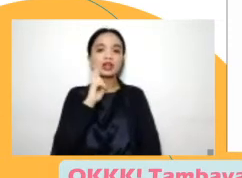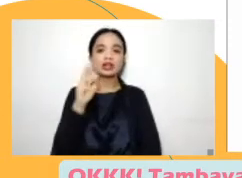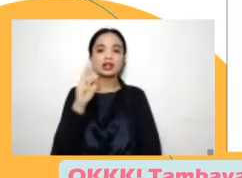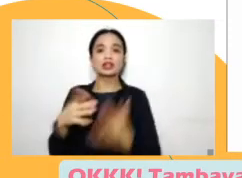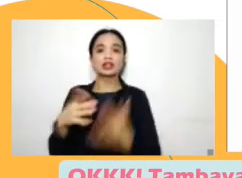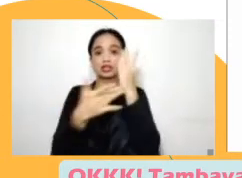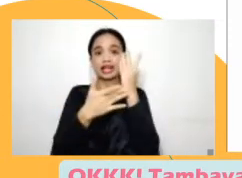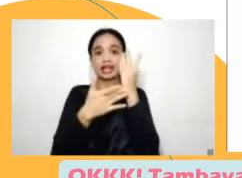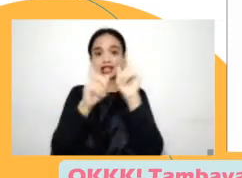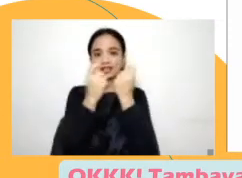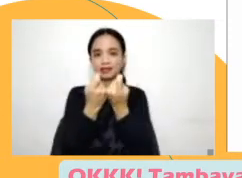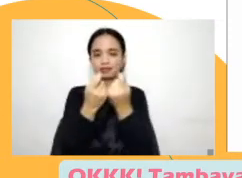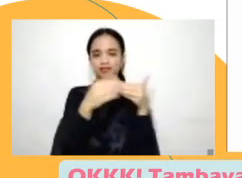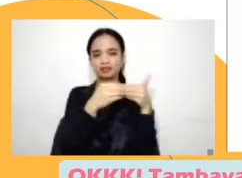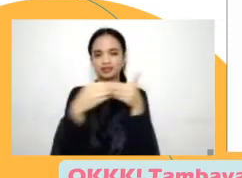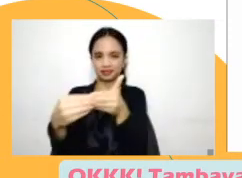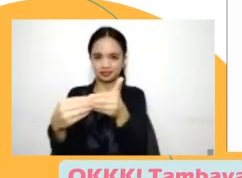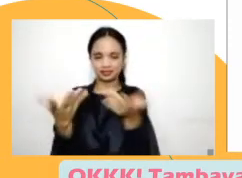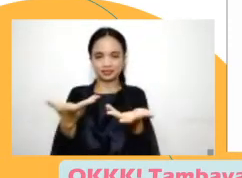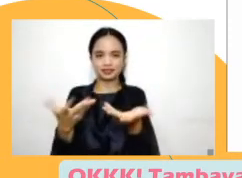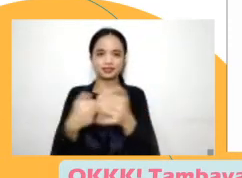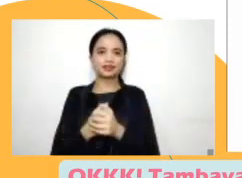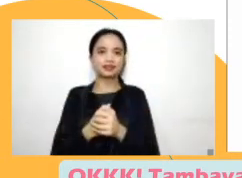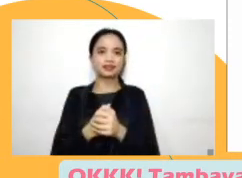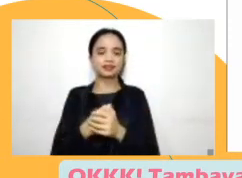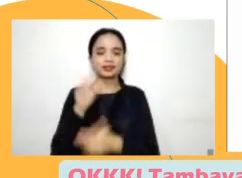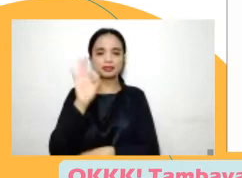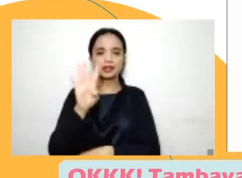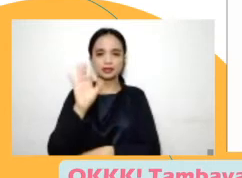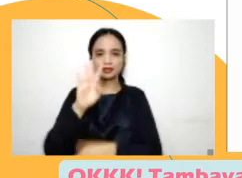sa atin dito sa ating Facebook Live.